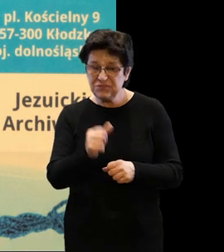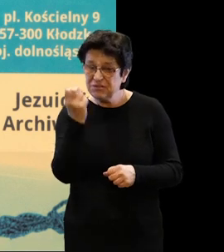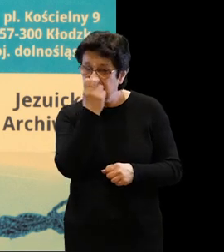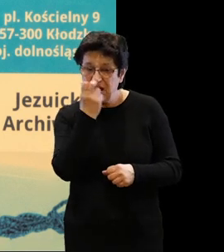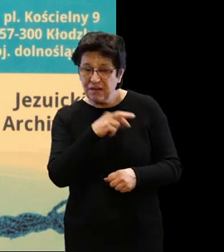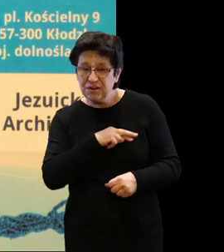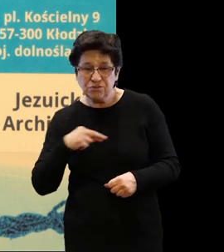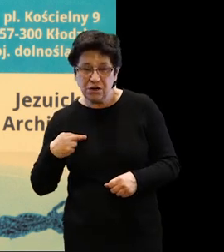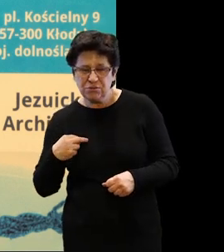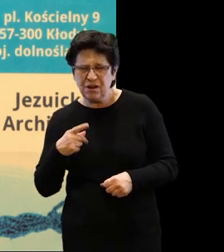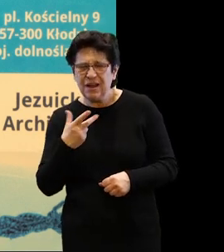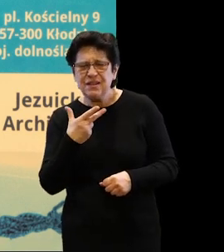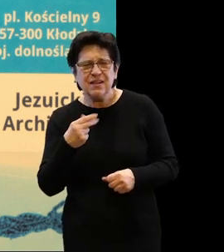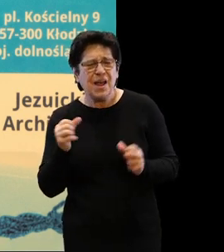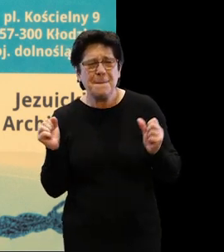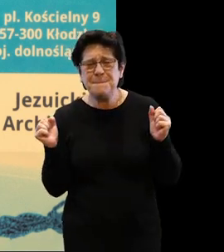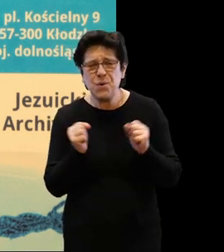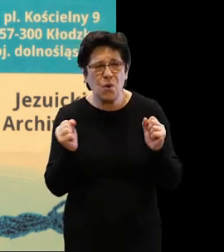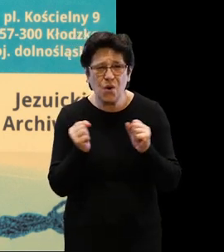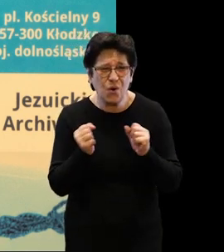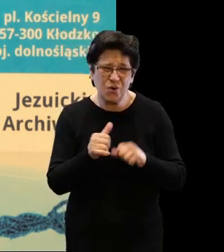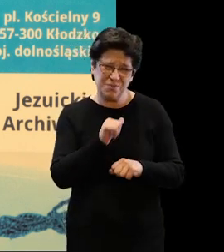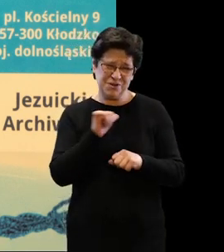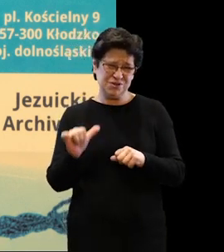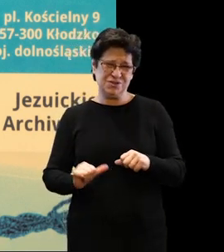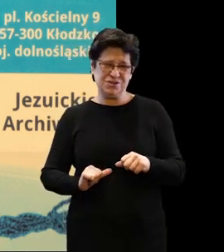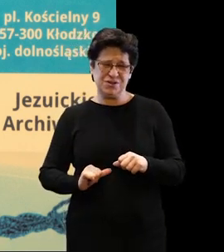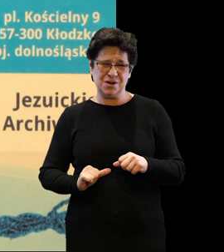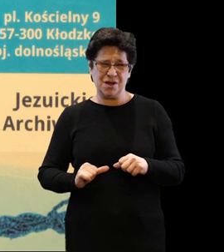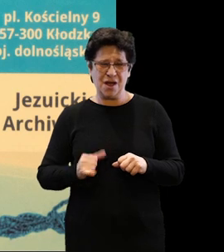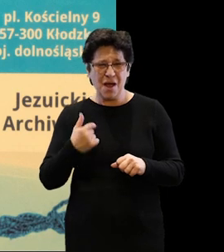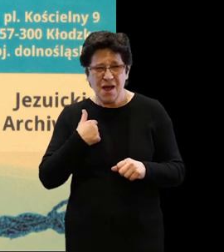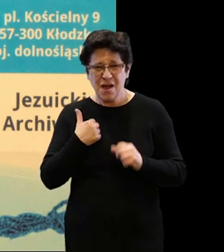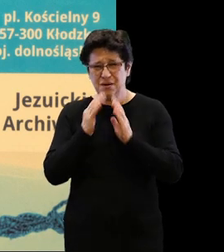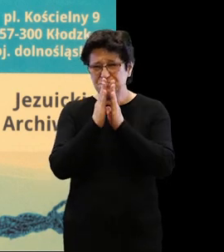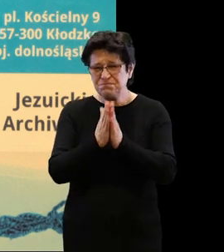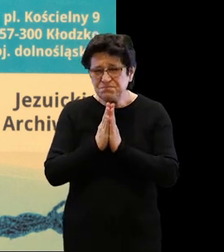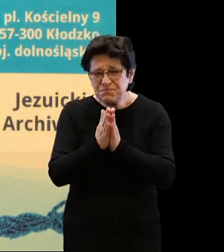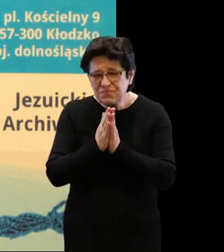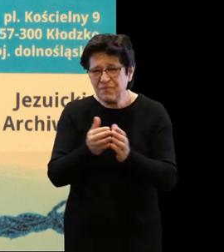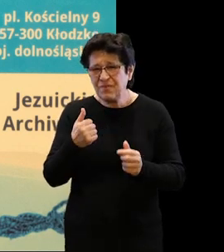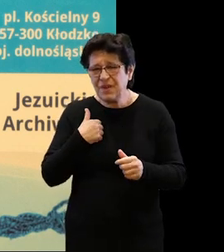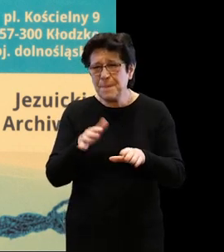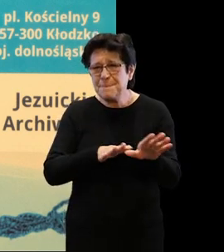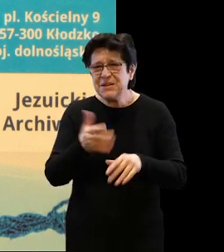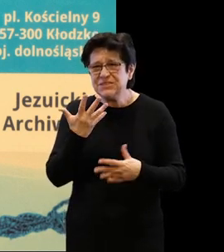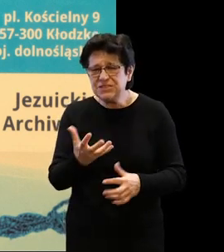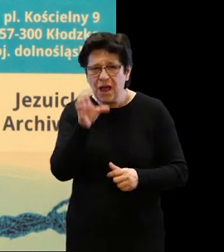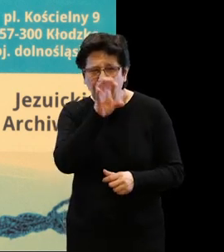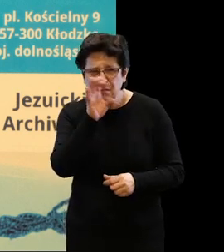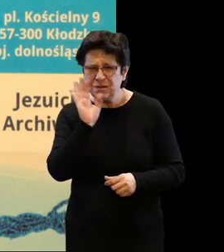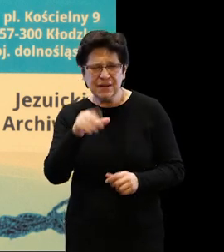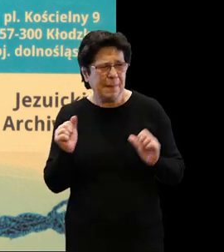rzeczy i nie bójmy się powiedzmy nawet czasami wprosić się do takiego miejsca żeby to obejrzeć tutaj